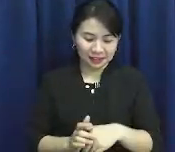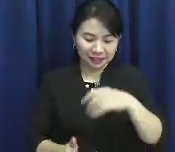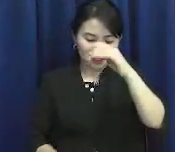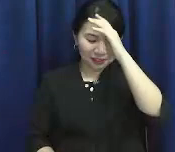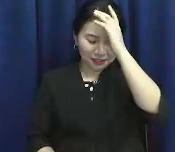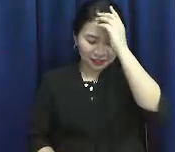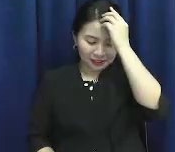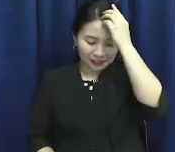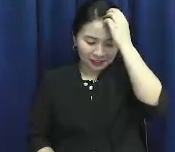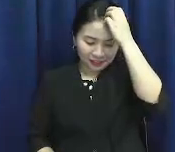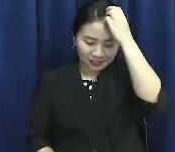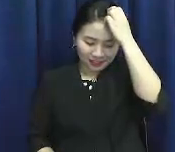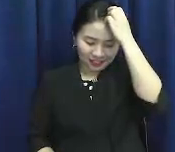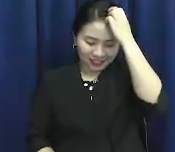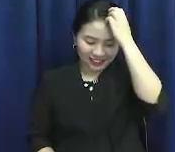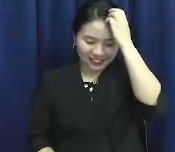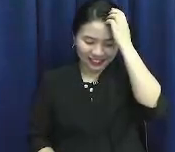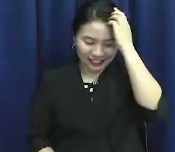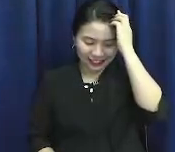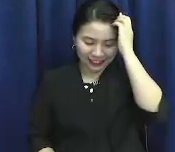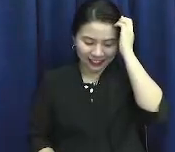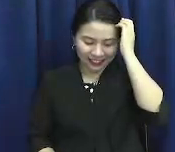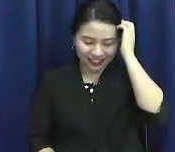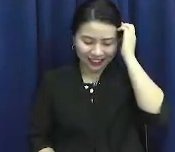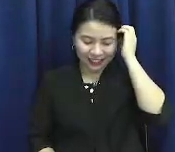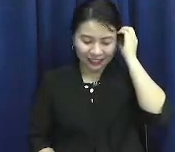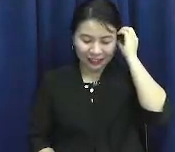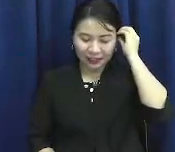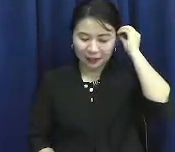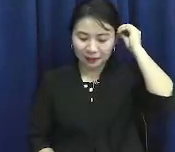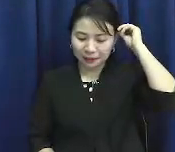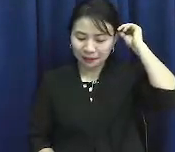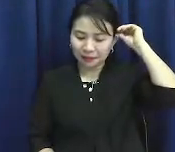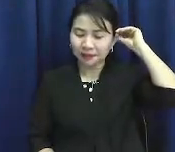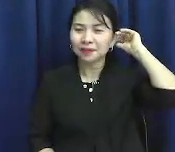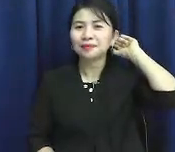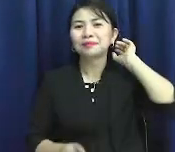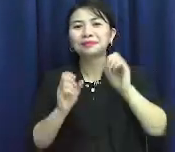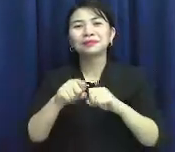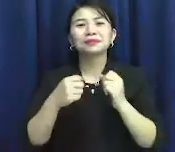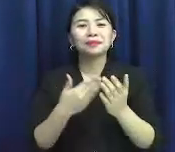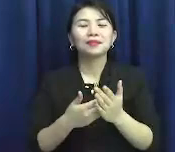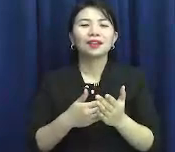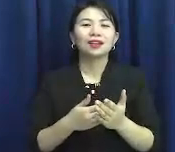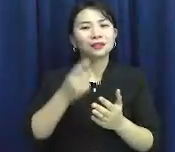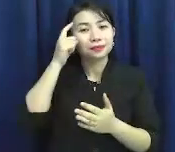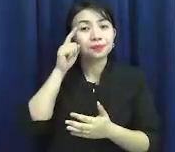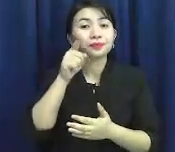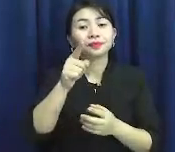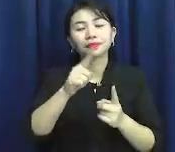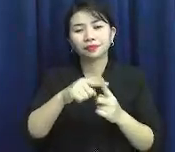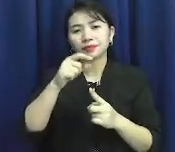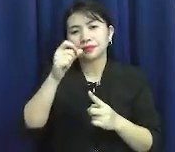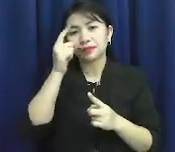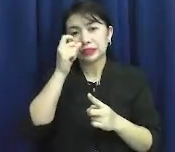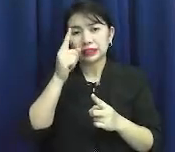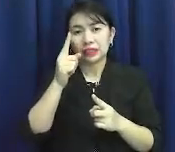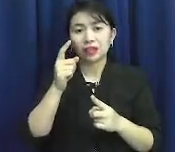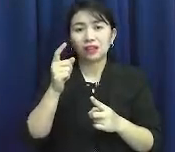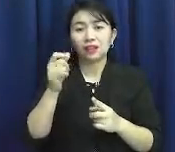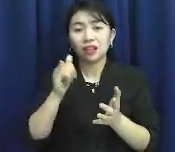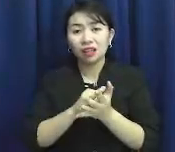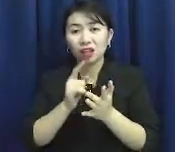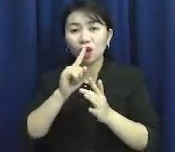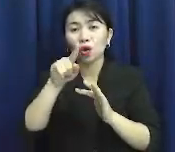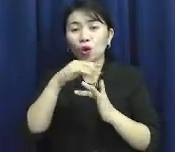may function. Hindi luho. Kaya nga mga kapatid, imagine ninyo, para maka-catch up kayo sa ganun, lahat na ay iiwanan